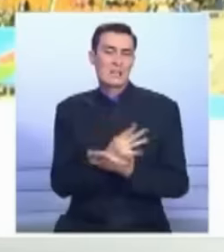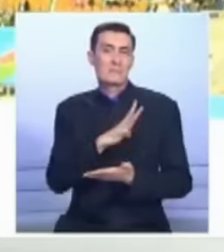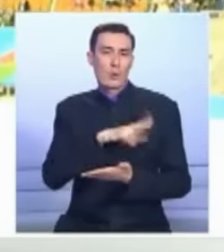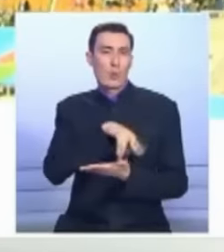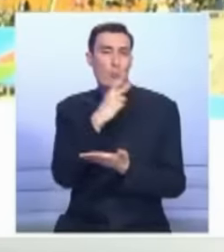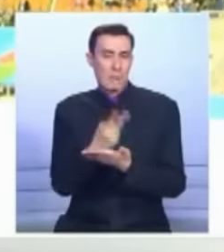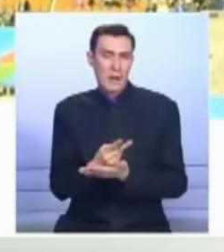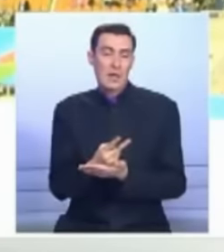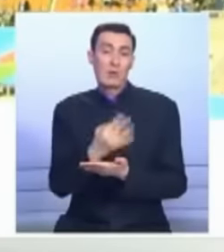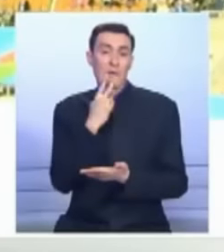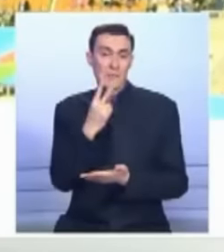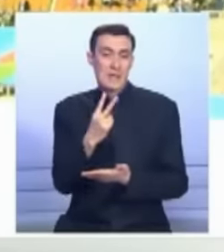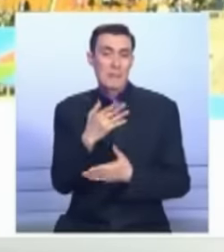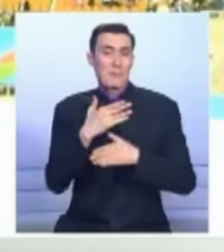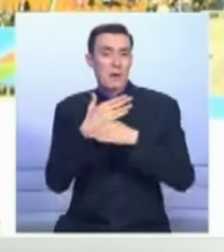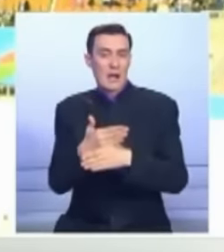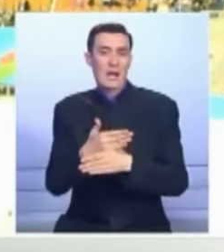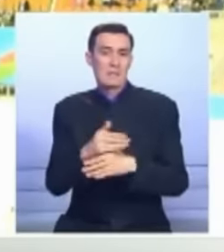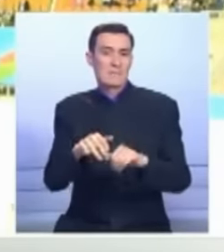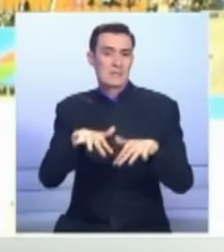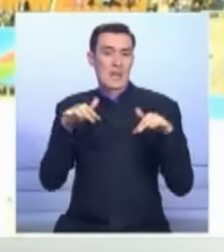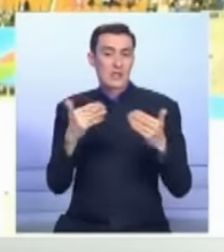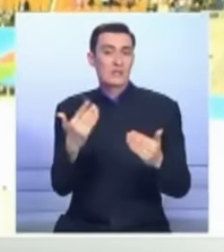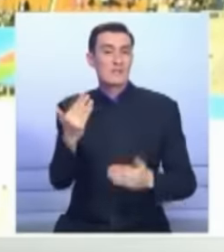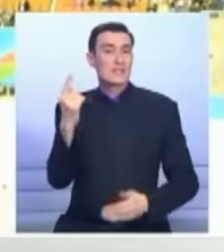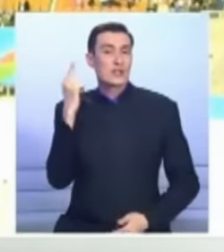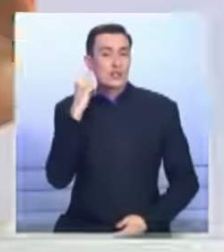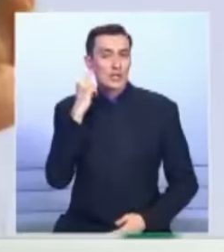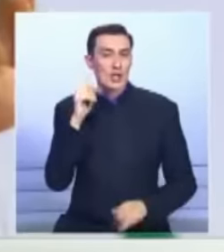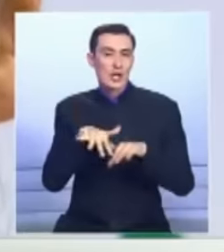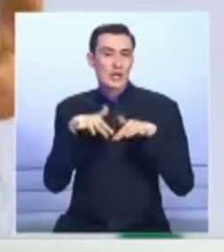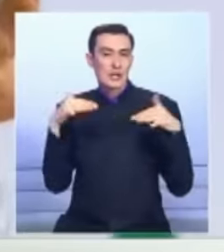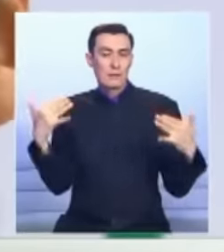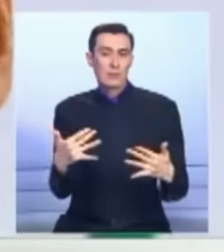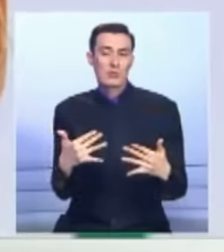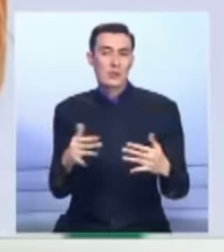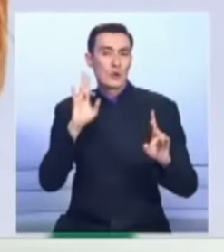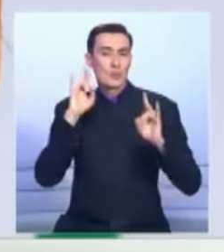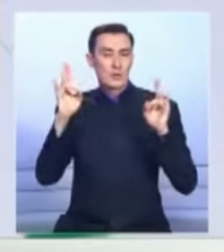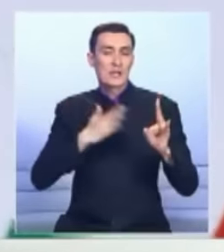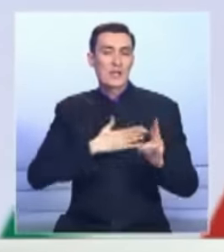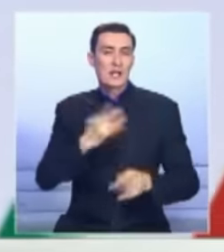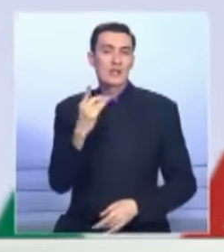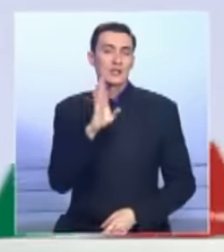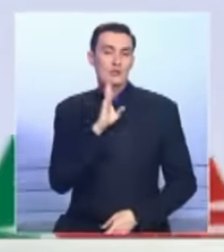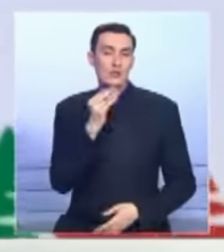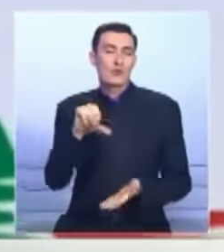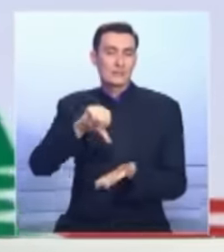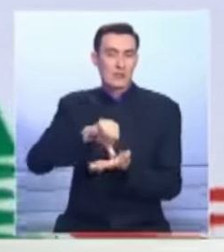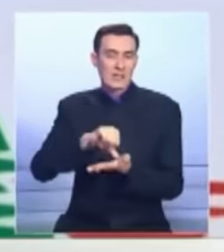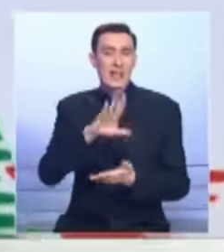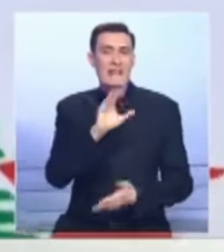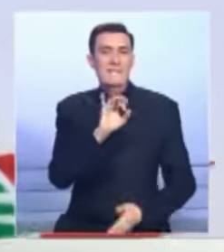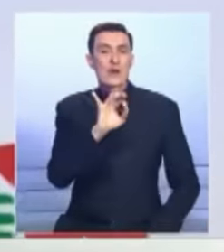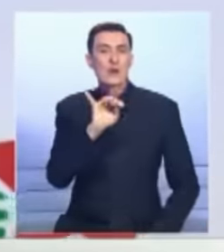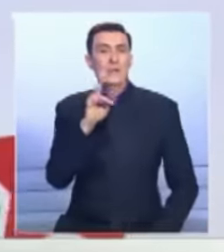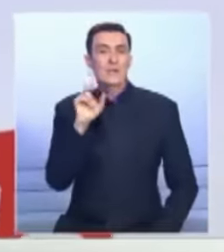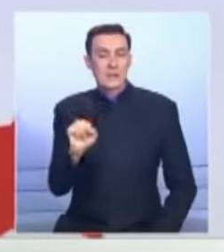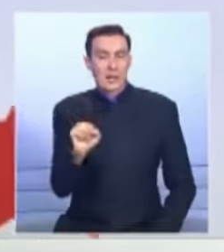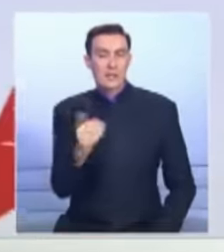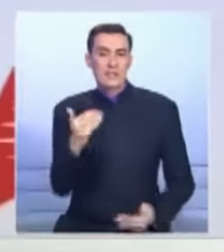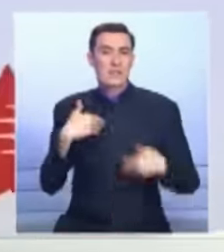Но вы бы видели, как поддерживает ее зал. А сейчас вы слышите, трибуны гудят. Это выходит еще одна казахстанская спортсменка, Вероника Шевелева.